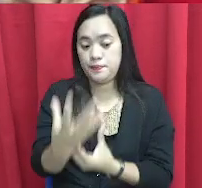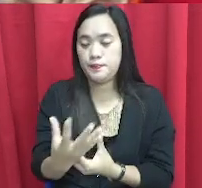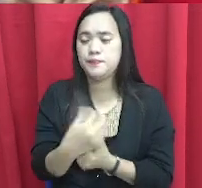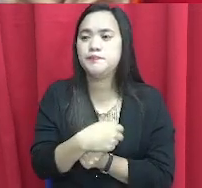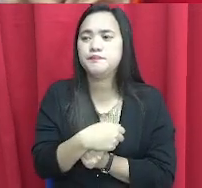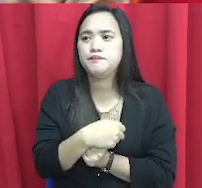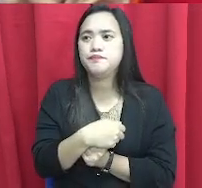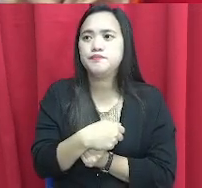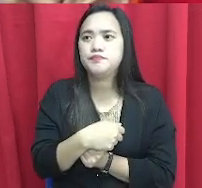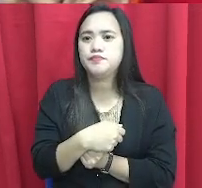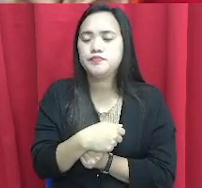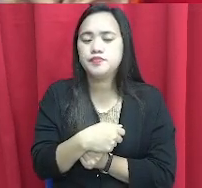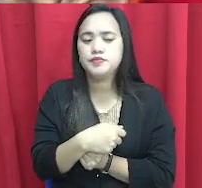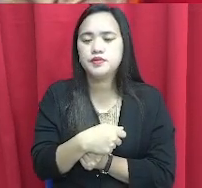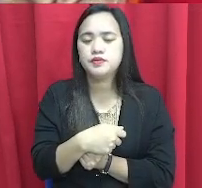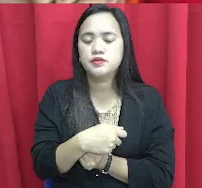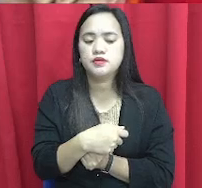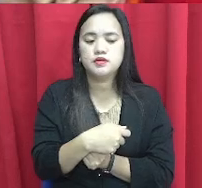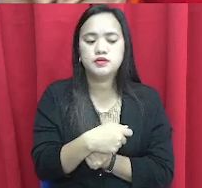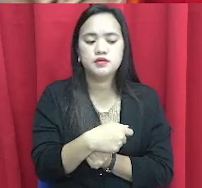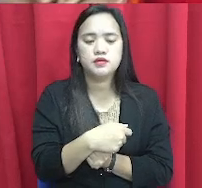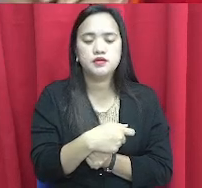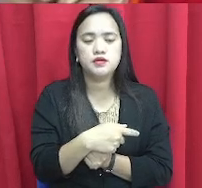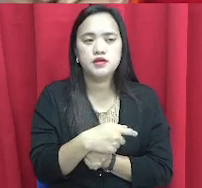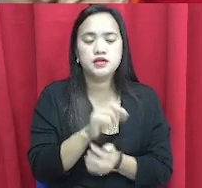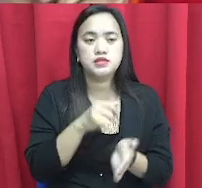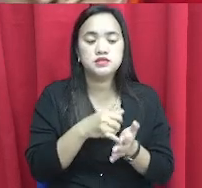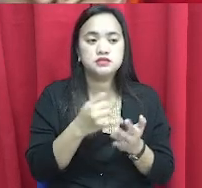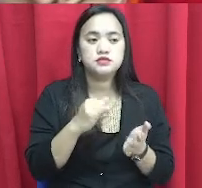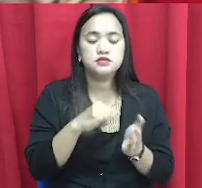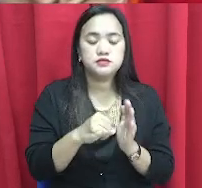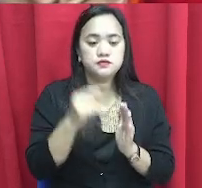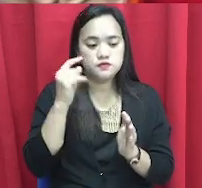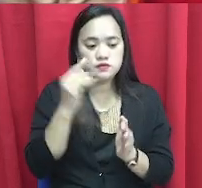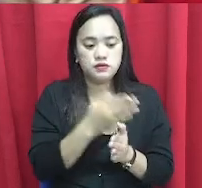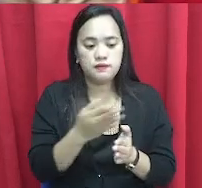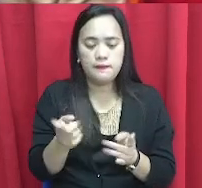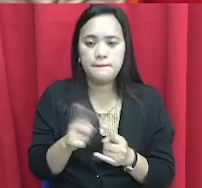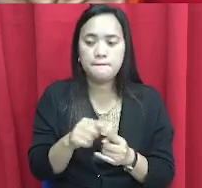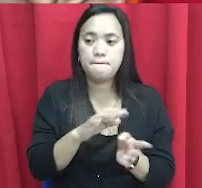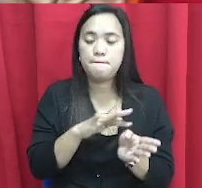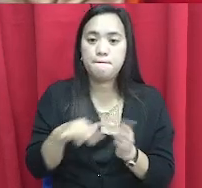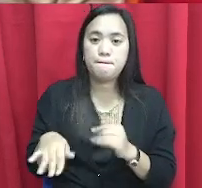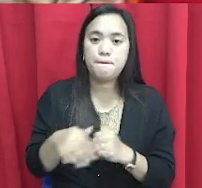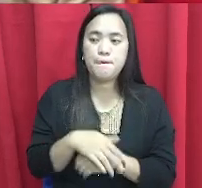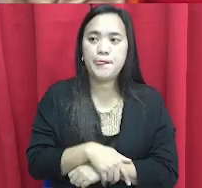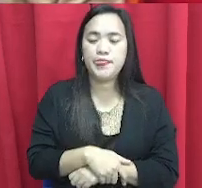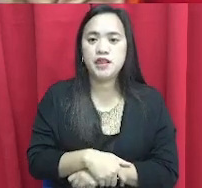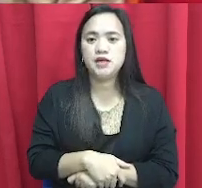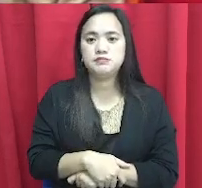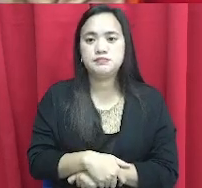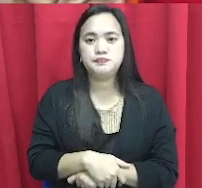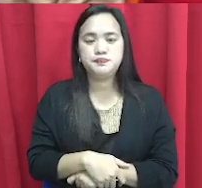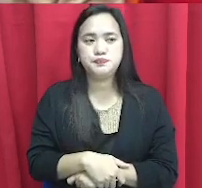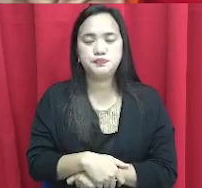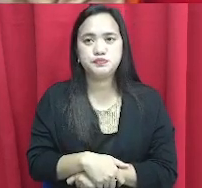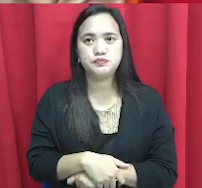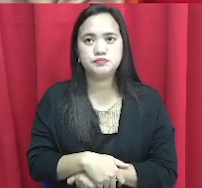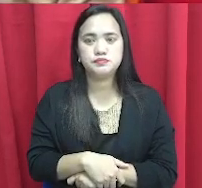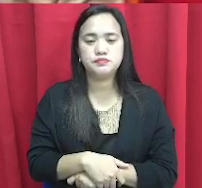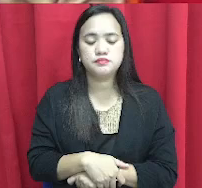eksena ang Diyos mga kapatid parang tinatanggalan mo ng ah tinatanggalan tinatanggalan mo ng